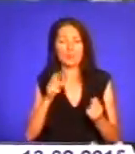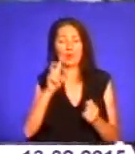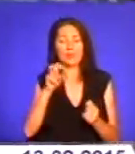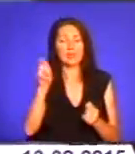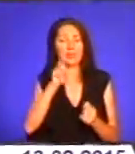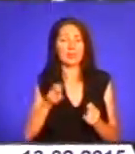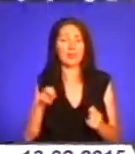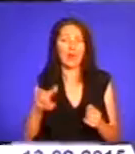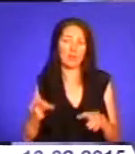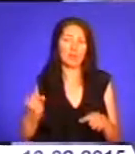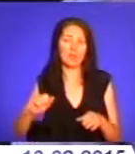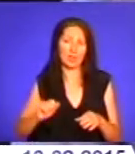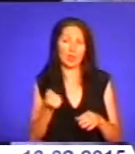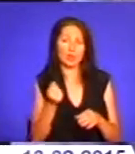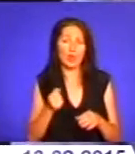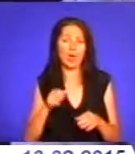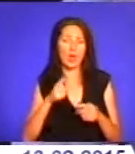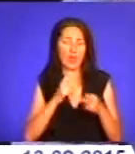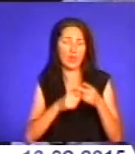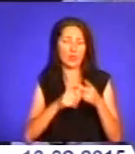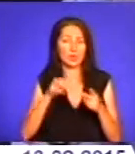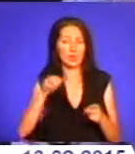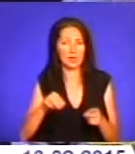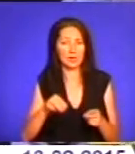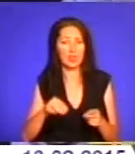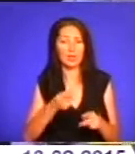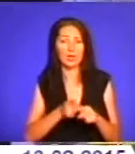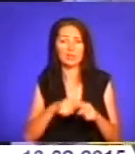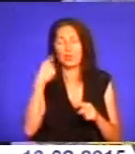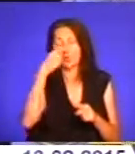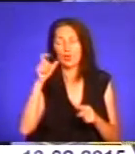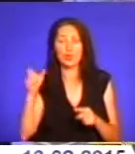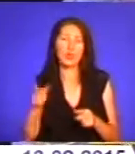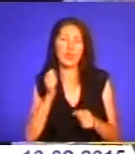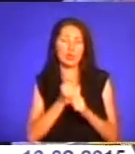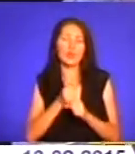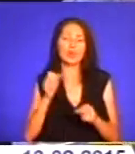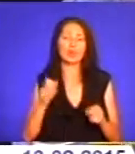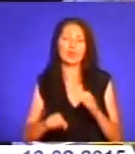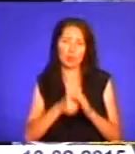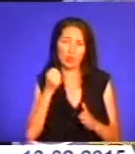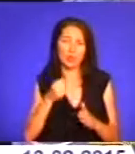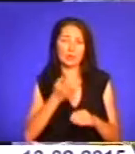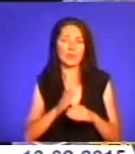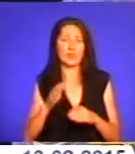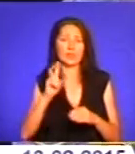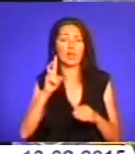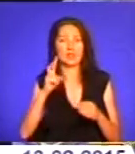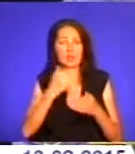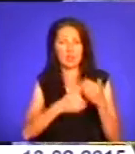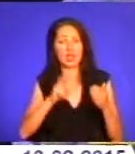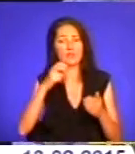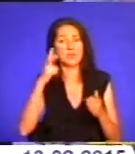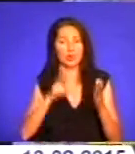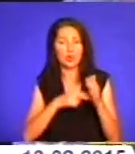– 1500. Дані особи підозрюються у вчиненні злочину, передбаченого частиною 4 статті 27, частини 3 статті